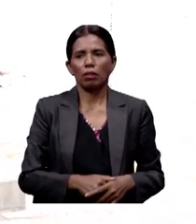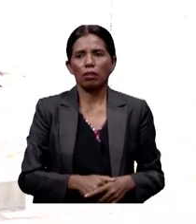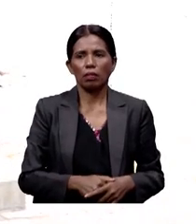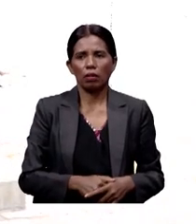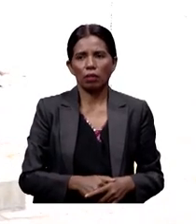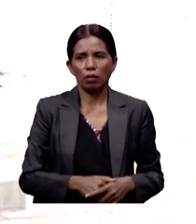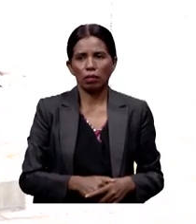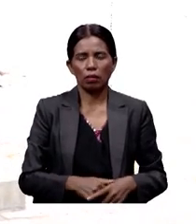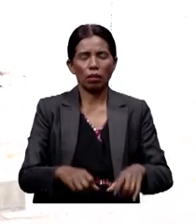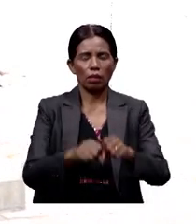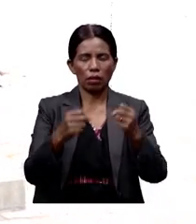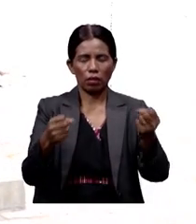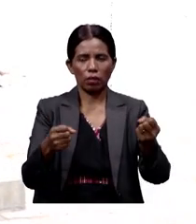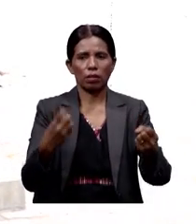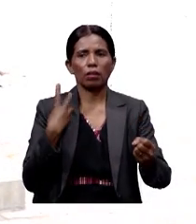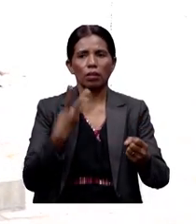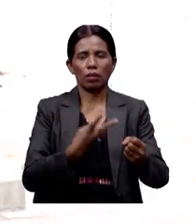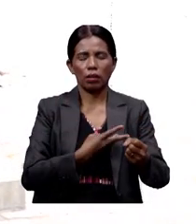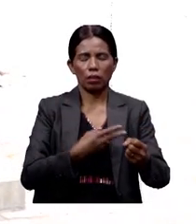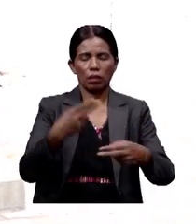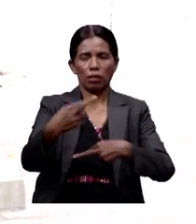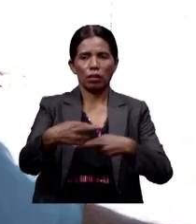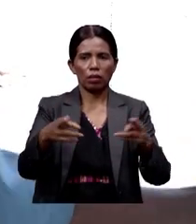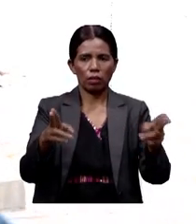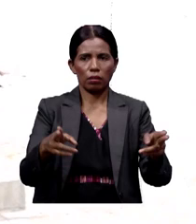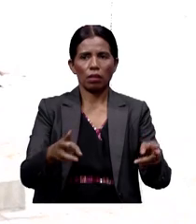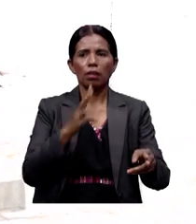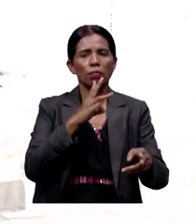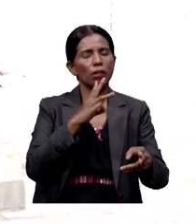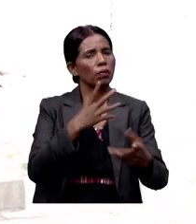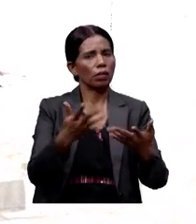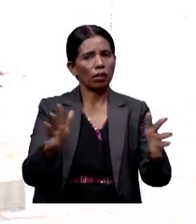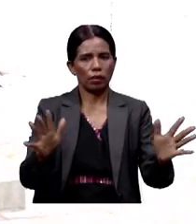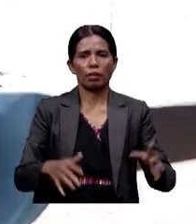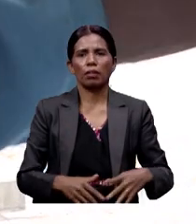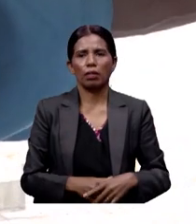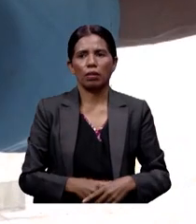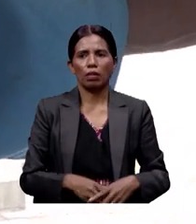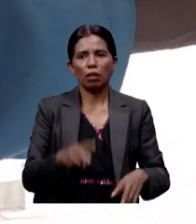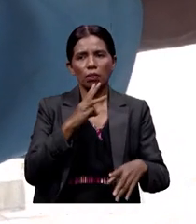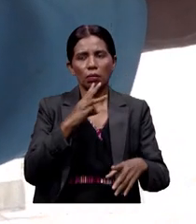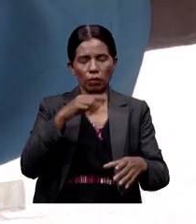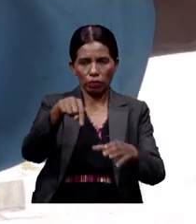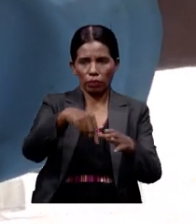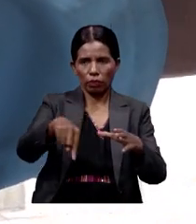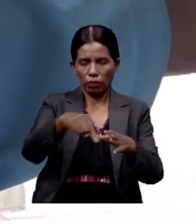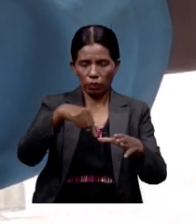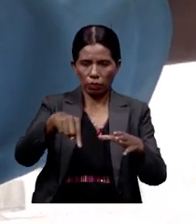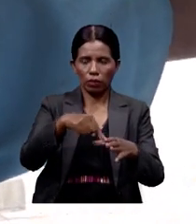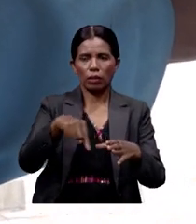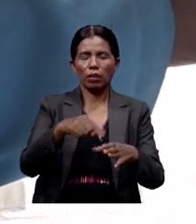mak straga jelera o frizi srane i be masla ia abe fura ti au tas be ira ne ba